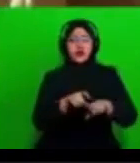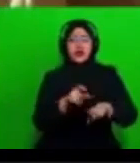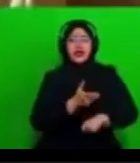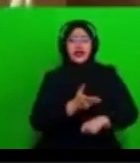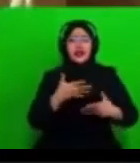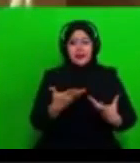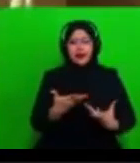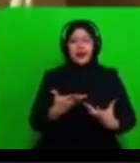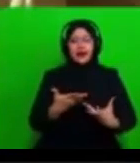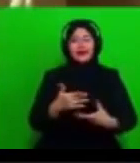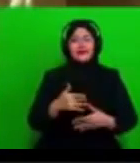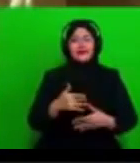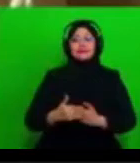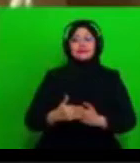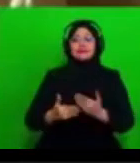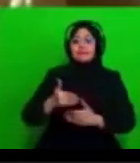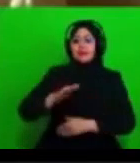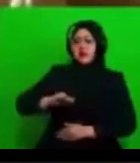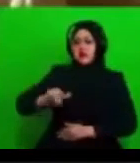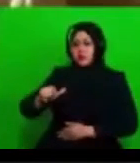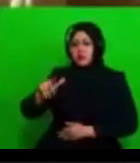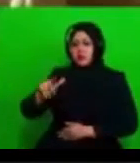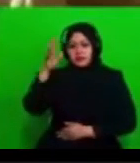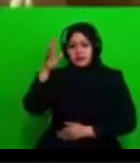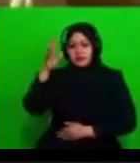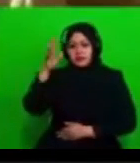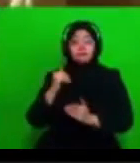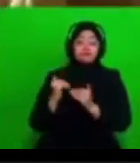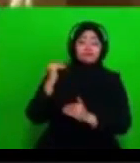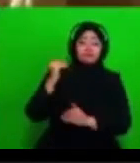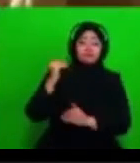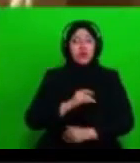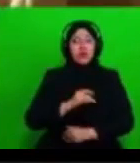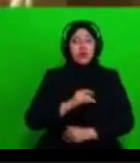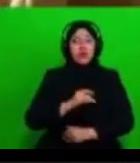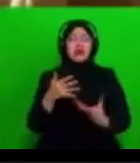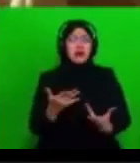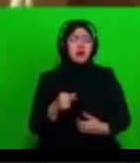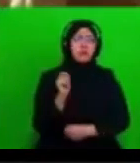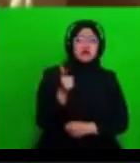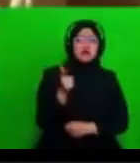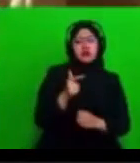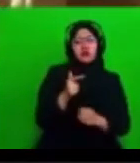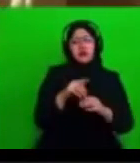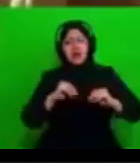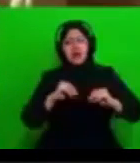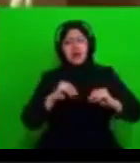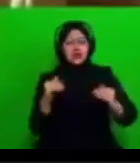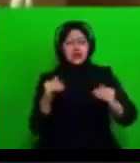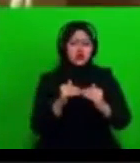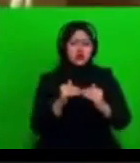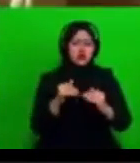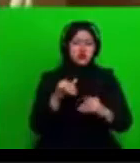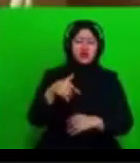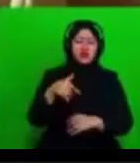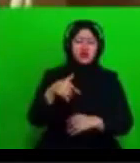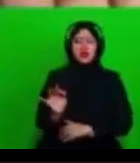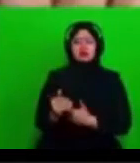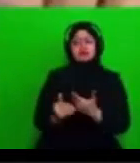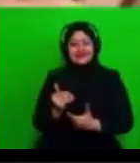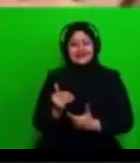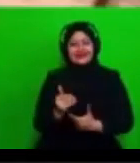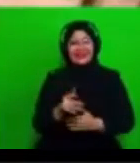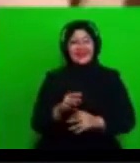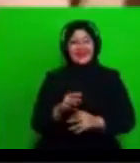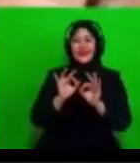sesuai passionnya, dan bagaimana anak itu nanti memahami mau jadi apa, cocok nggak bekerja pada bidang itu, dan orang tua